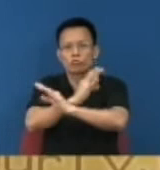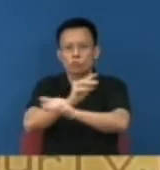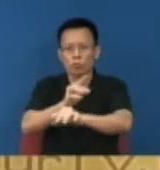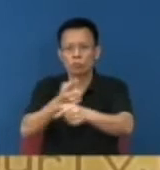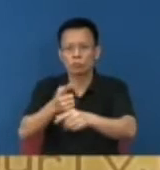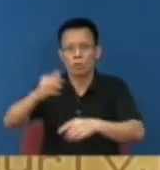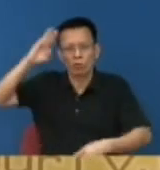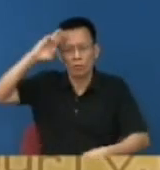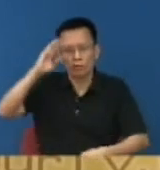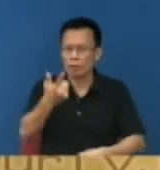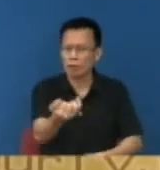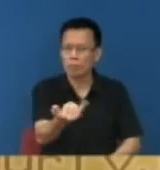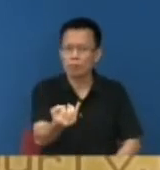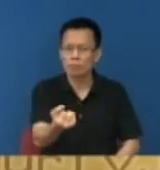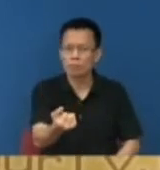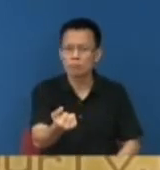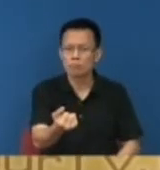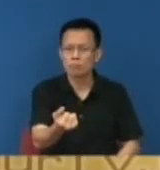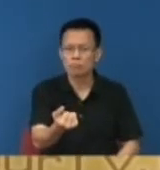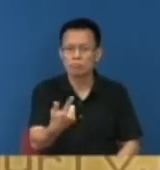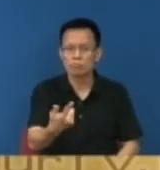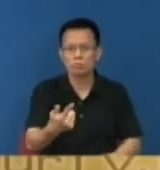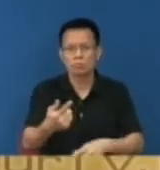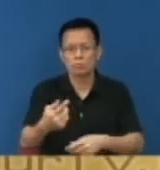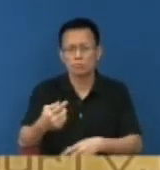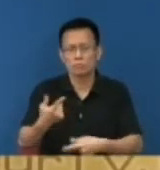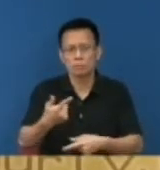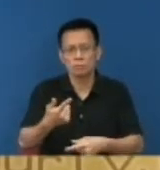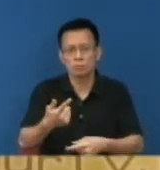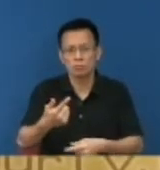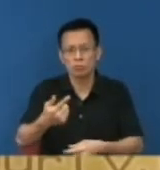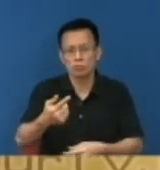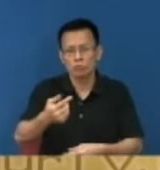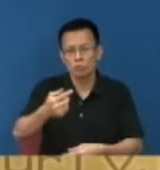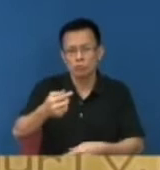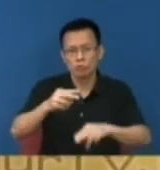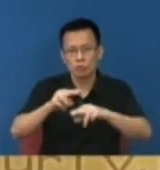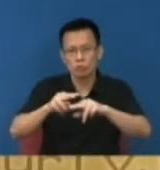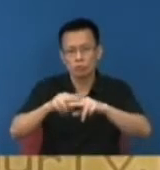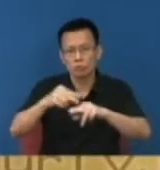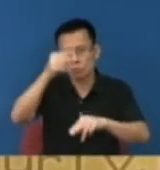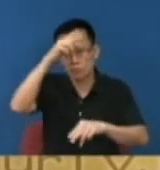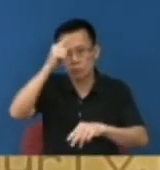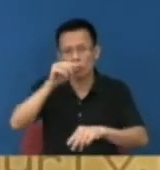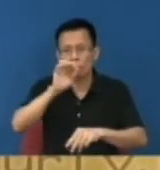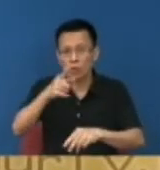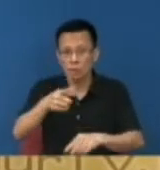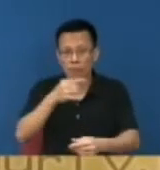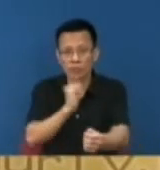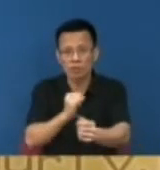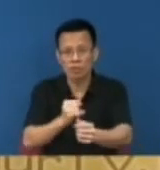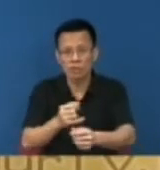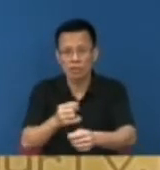不是當時中共政府說我已經在5月21日已經給了戒嚴令了，你不守法紀，是